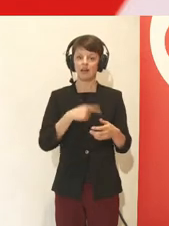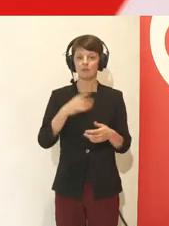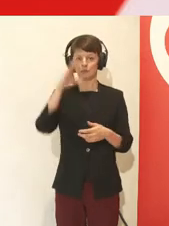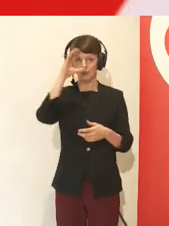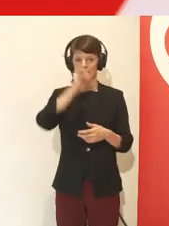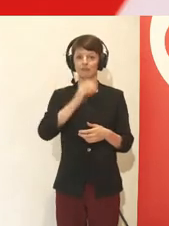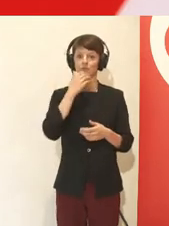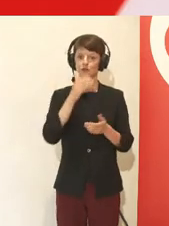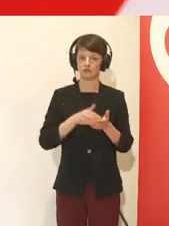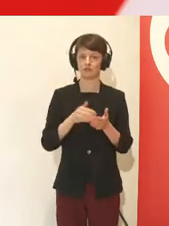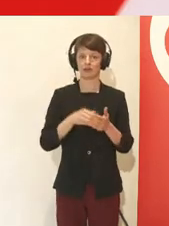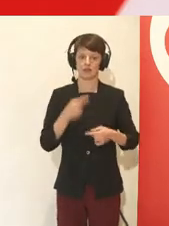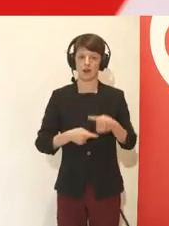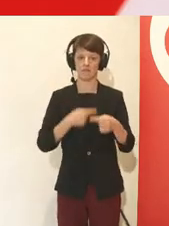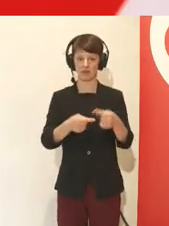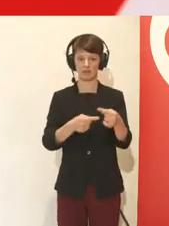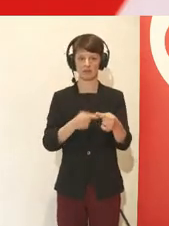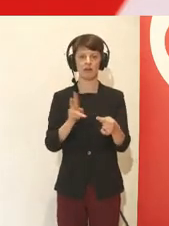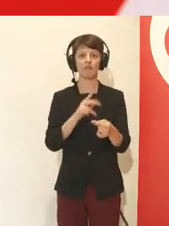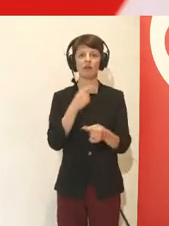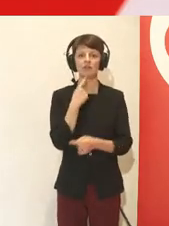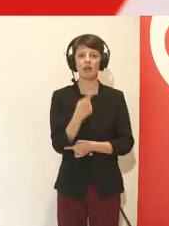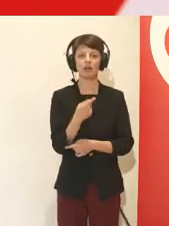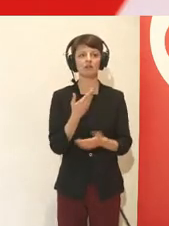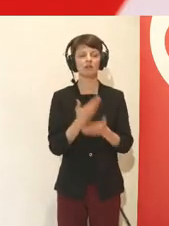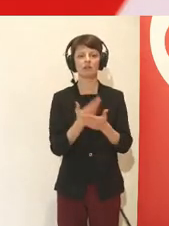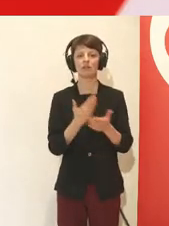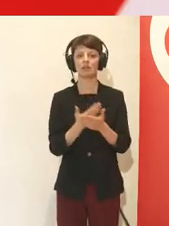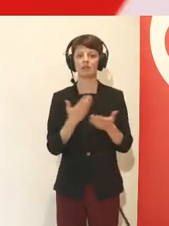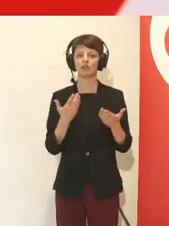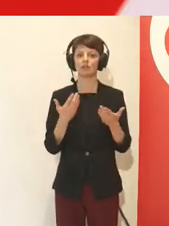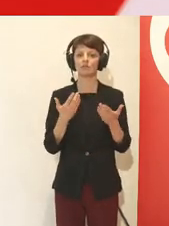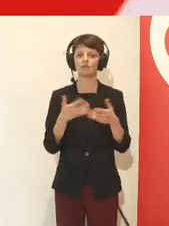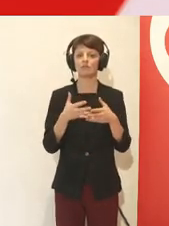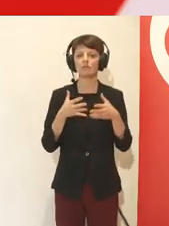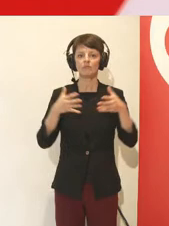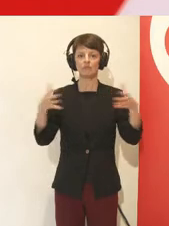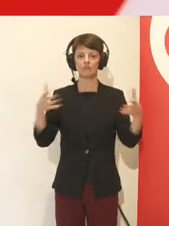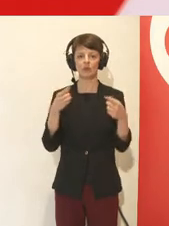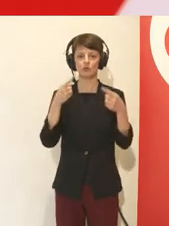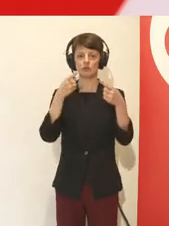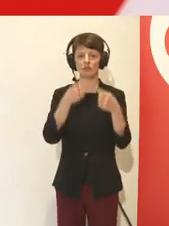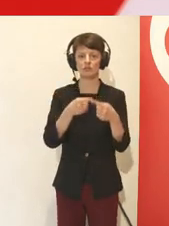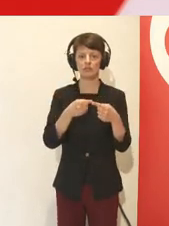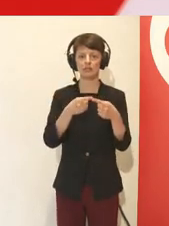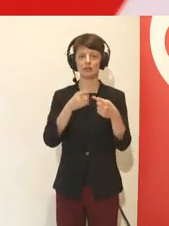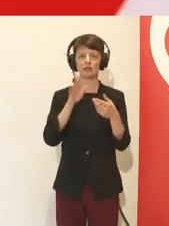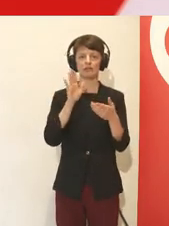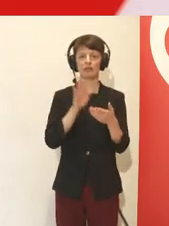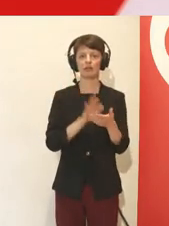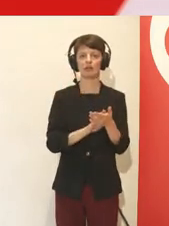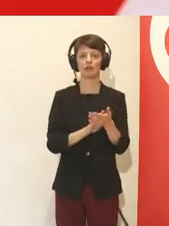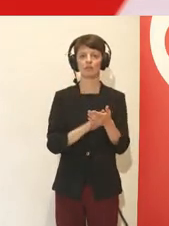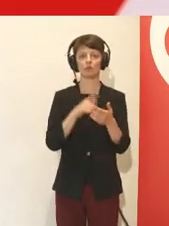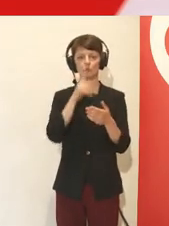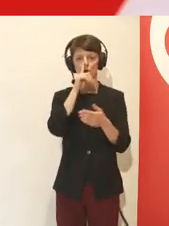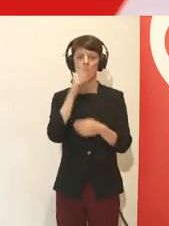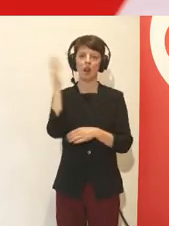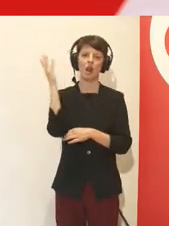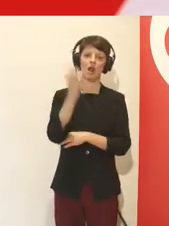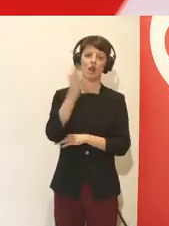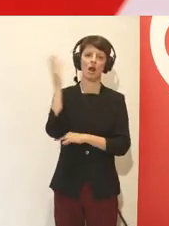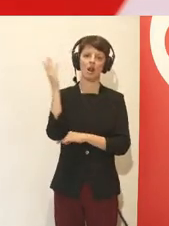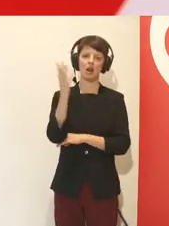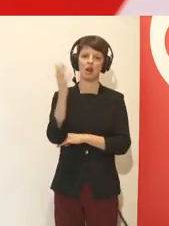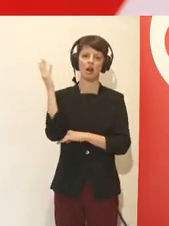voranbringen wer meint diese großen missionen die ich eben benannt habe werden gelingen indem man reden darüber hält